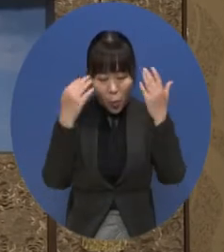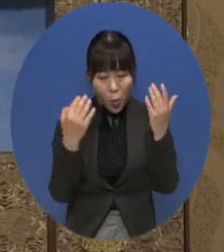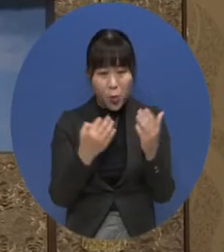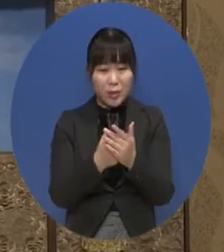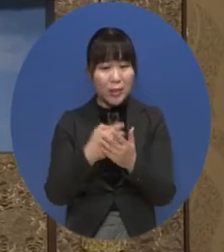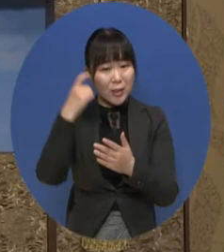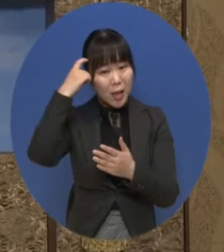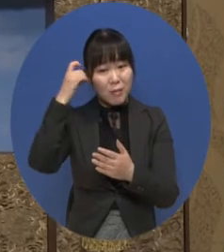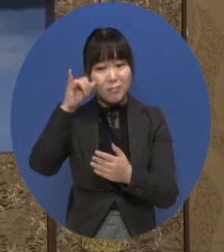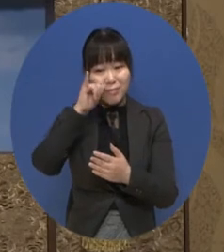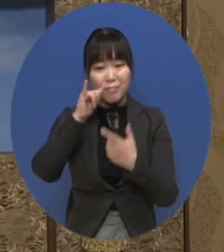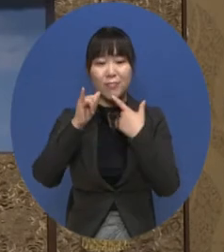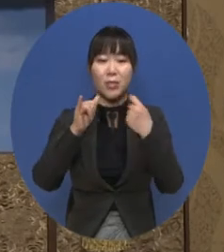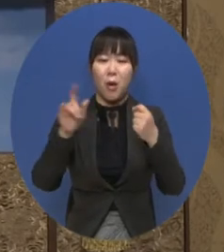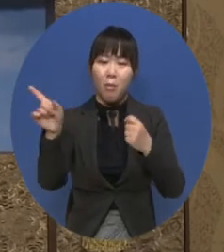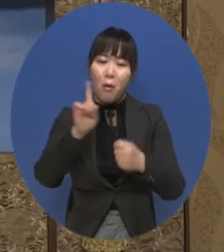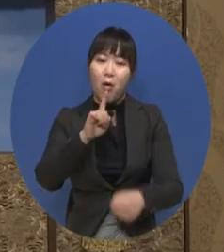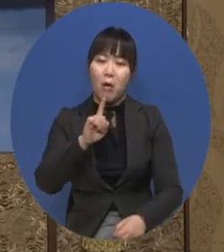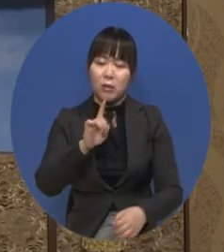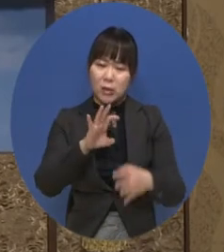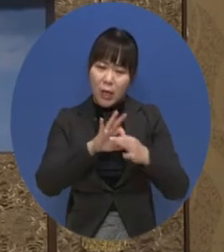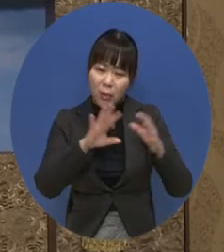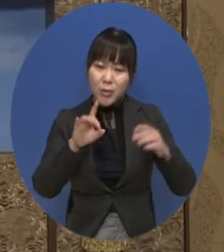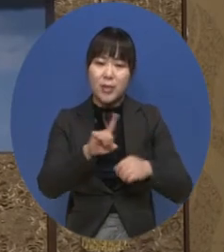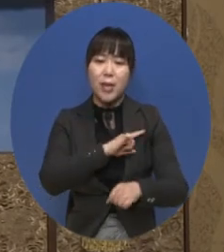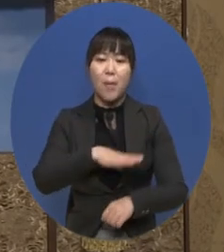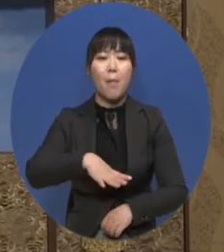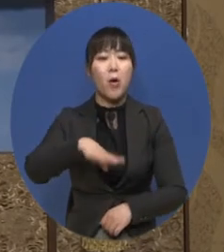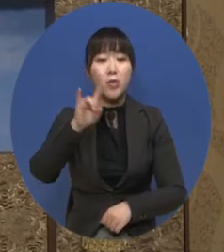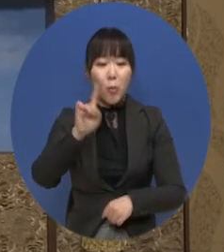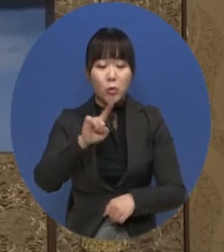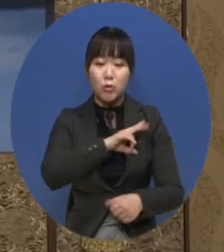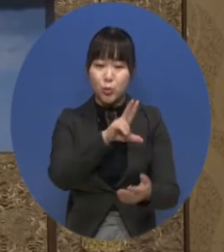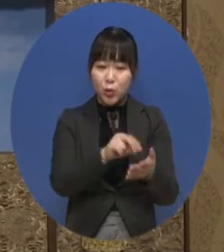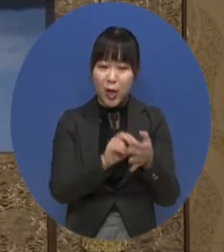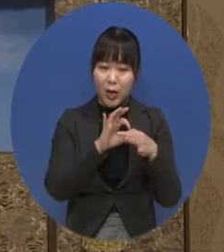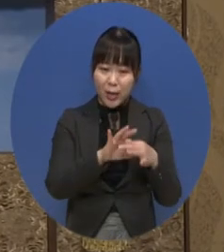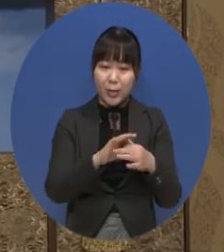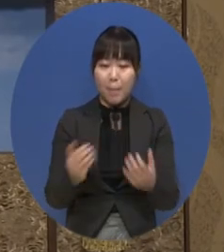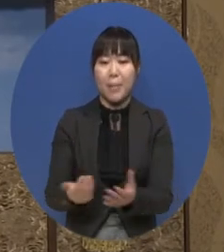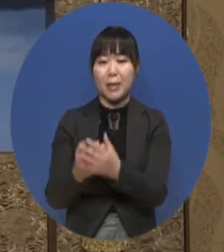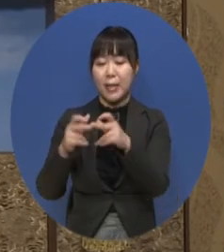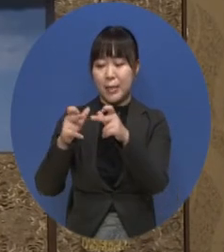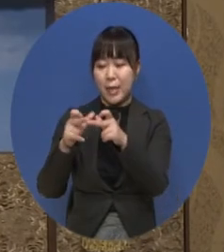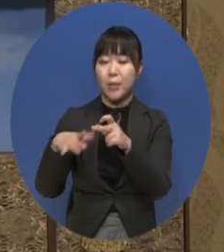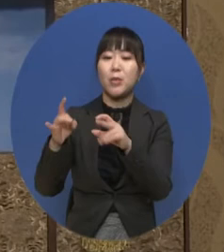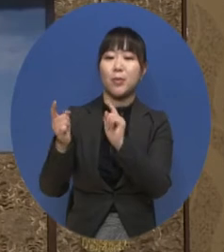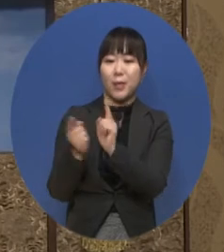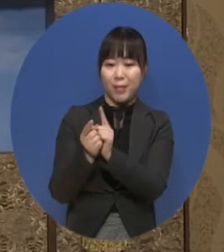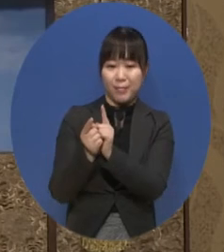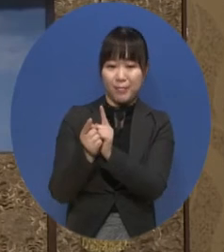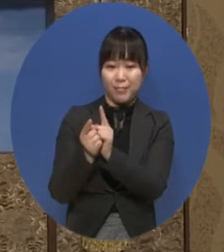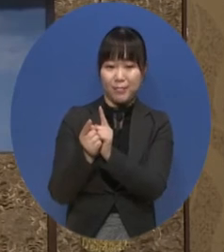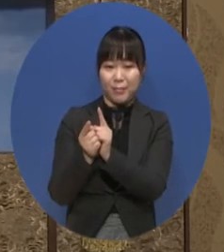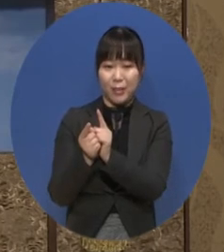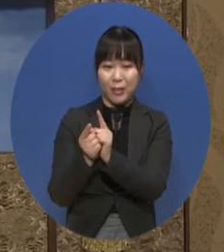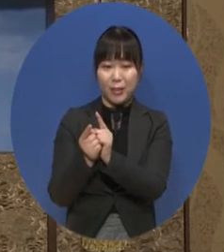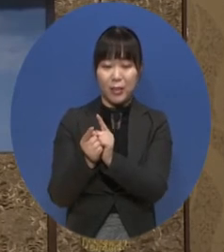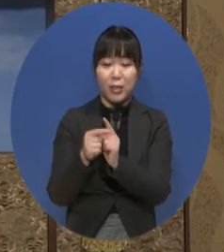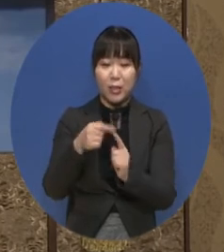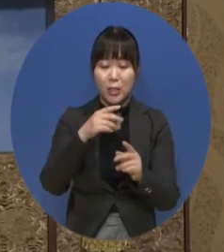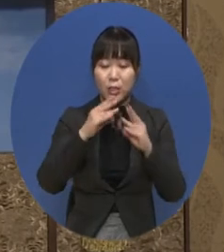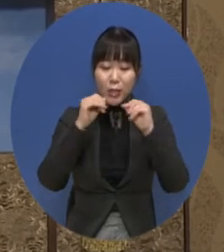있네요. 저희는 항상 무엇을 하던 가장 첫 번째로 하는 게 그 주제와 관련해서 발달장애인을 만나는 일이거든요. 네. 그래서 이